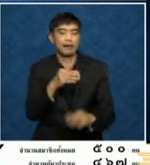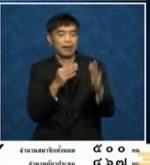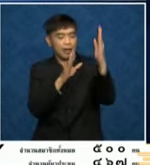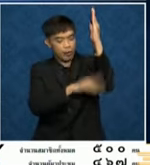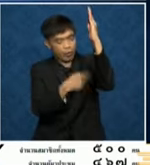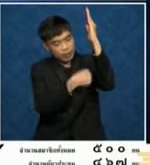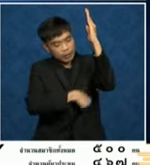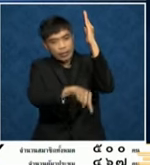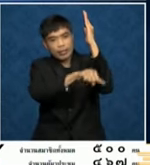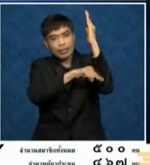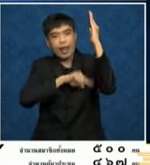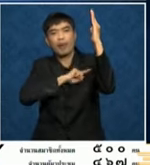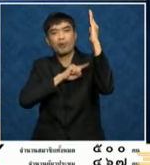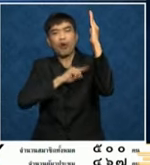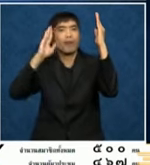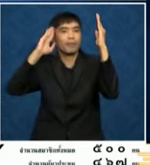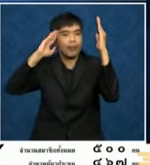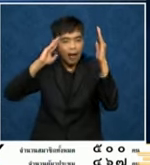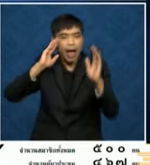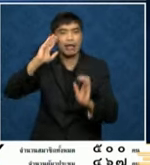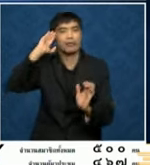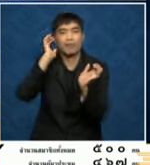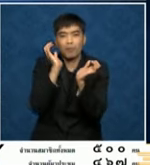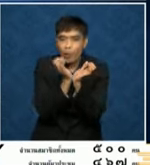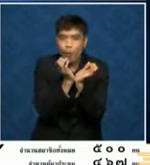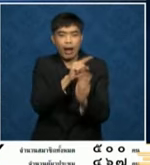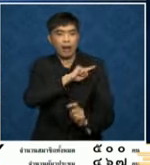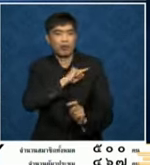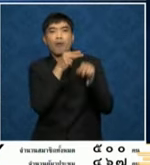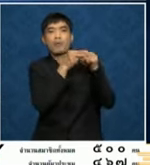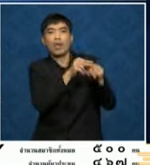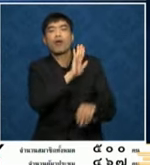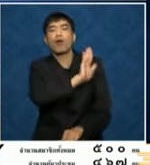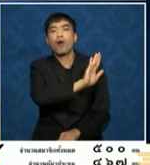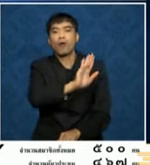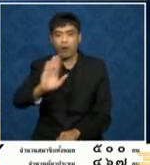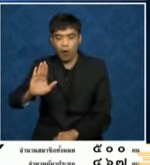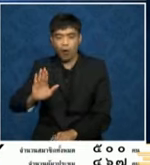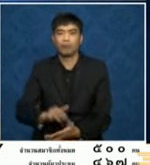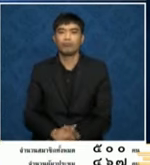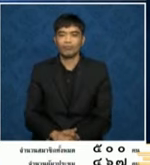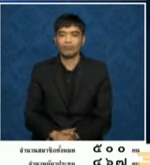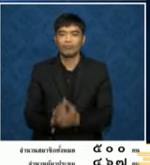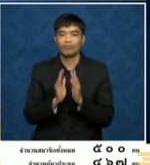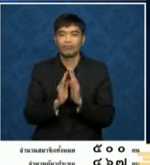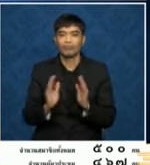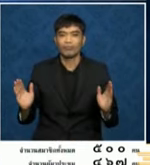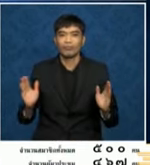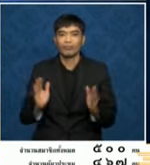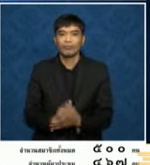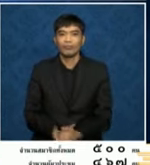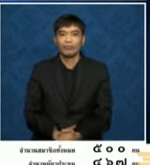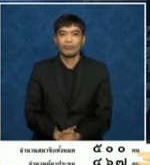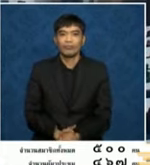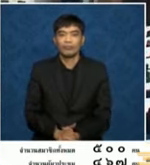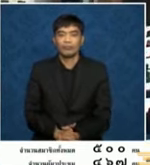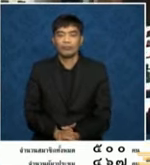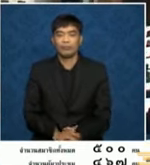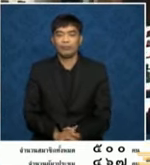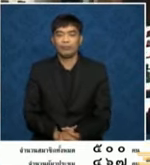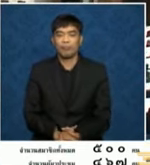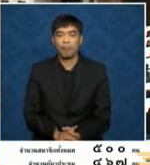ที่ที่มีหน้าที่รับผิดชอบอยู่แล้วเพื่อลดความทับซ้อนขอบพระคุณค่ะ ขอบคุณครับขอเชิญท่านมานพคีรีภูวดลครับ